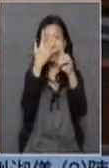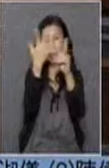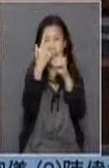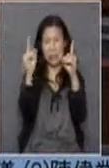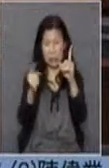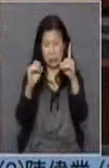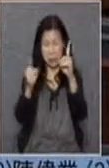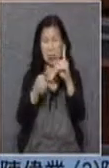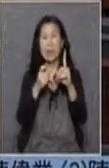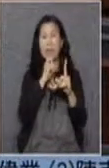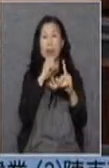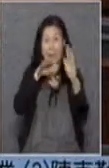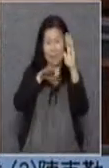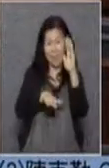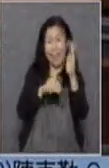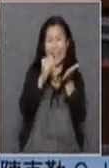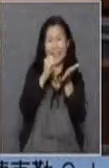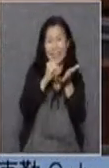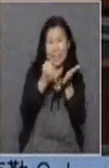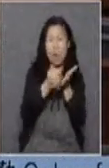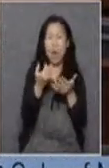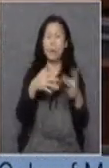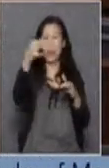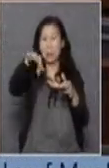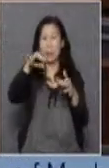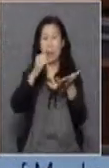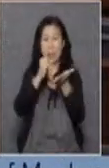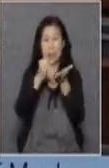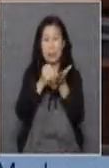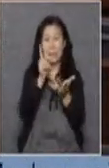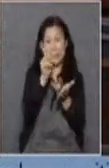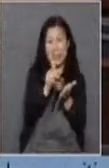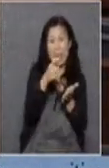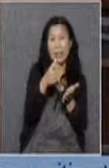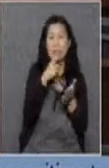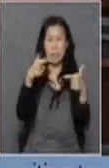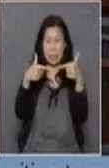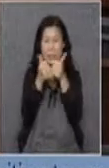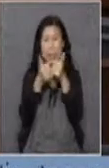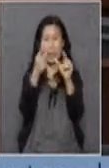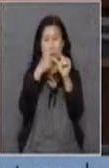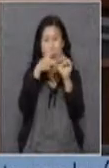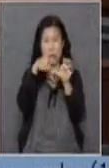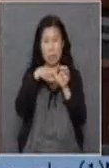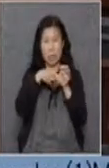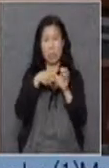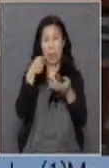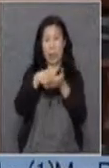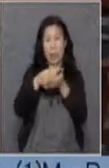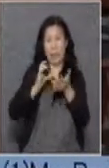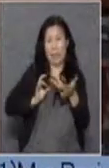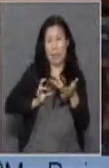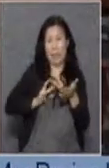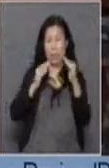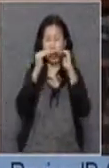或者是免息的貸款計劃，協助合資格的中產人士在私人物業市場那裡